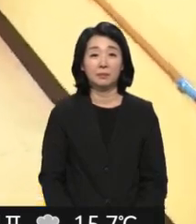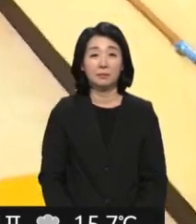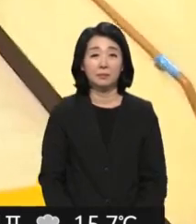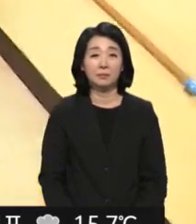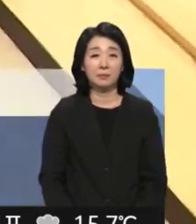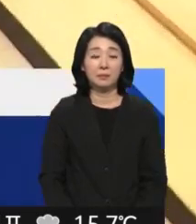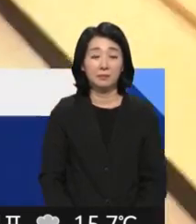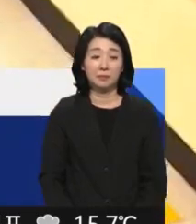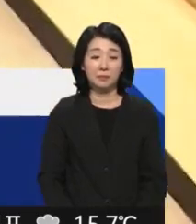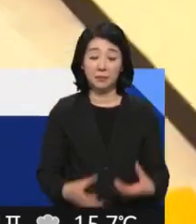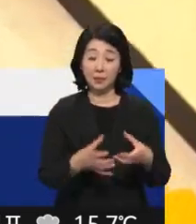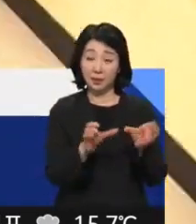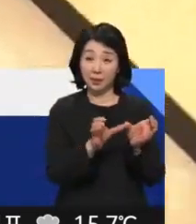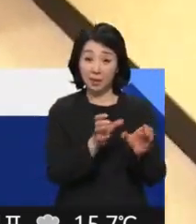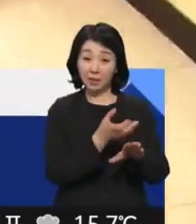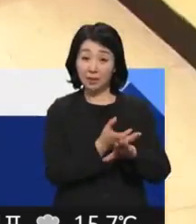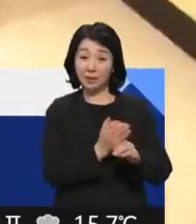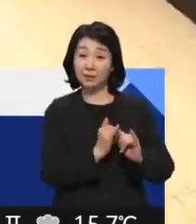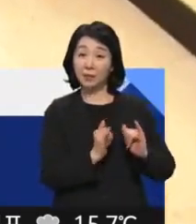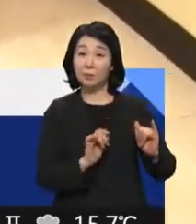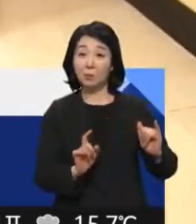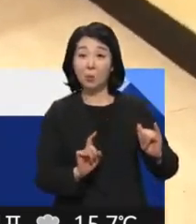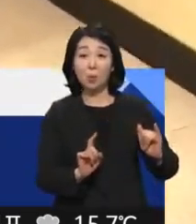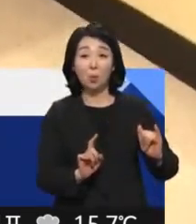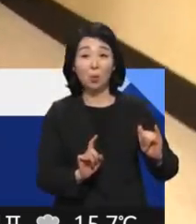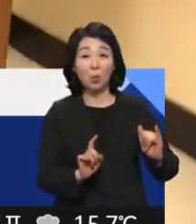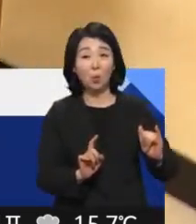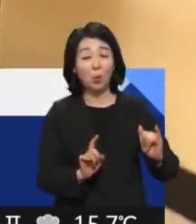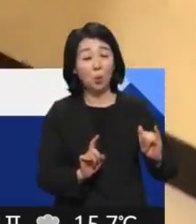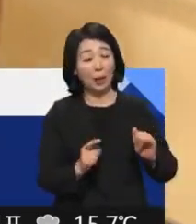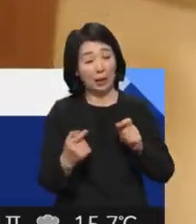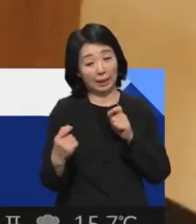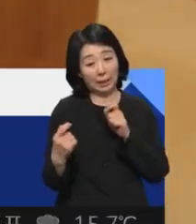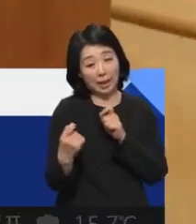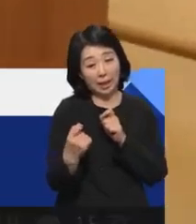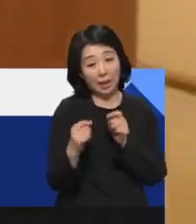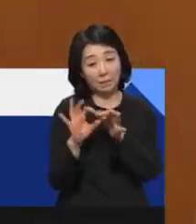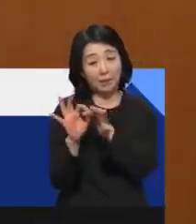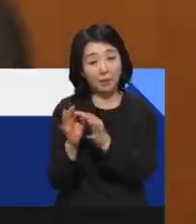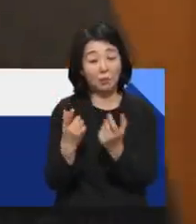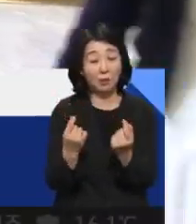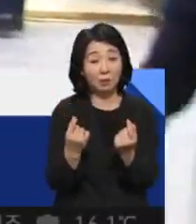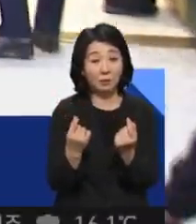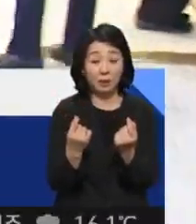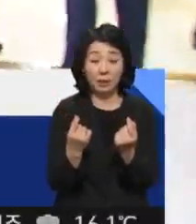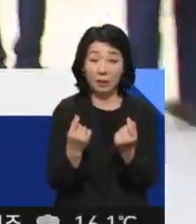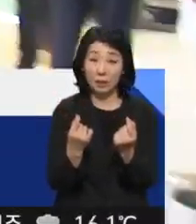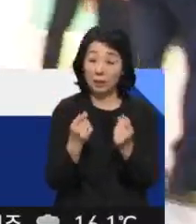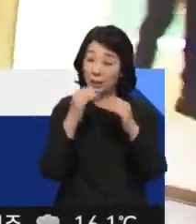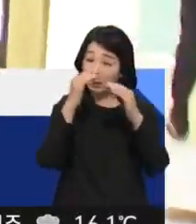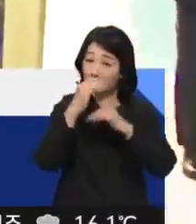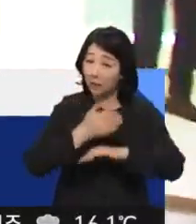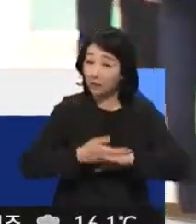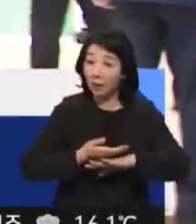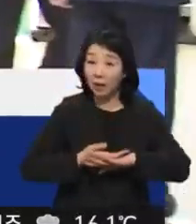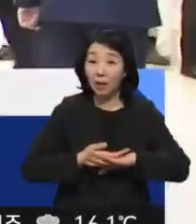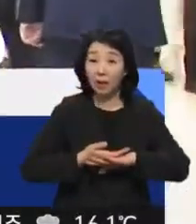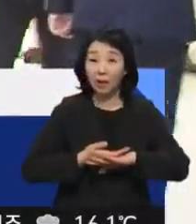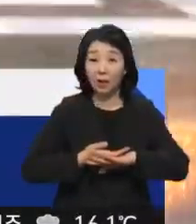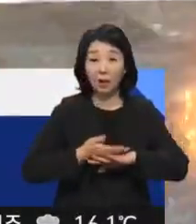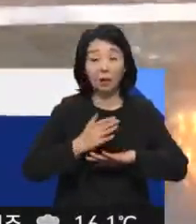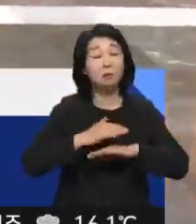당의 다른 분들에게도 조금 촉촉한 걸로 보고 있는 것 같은데 다 사실과 다르다는 건가요? 그런 취지의 발언을